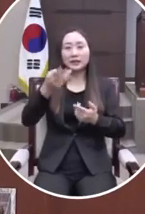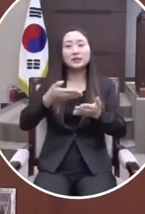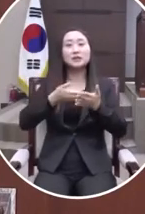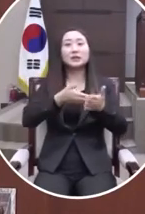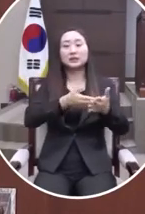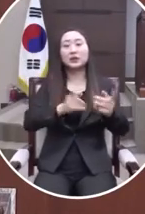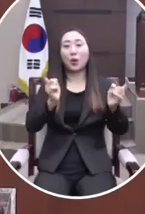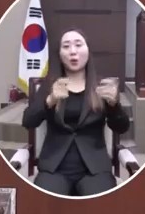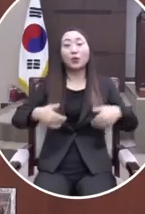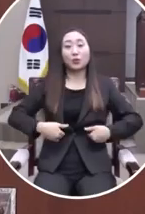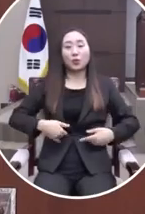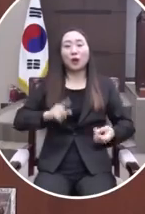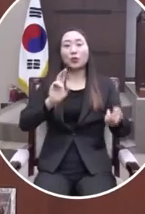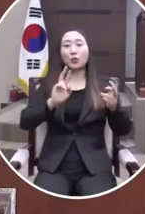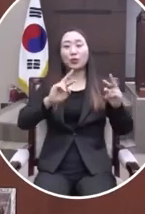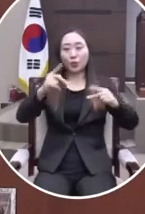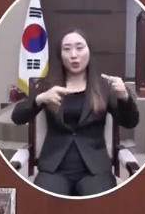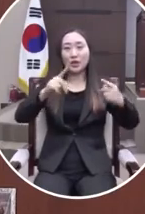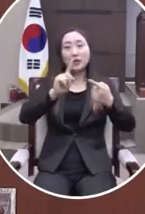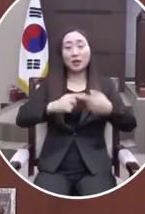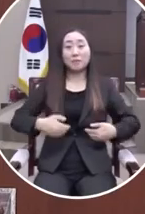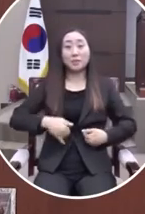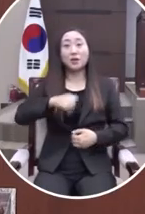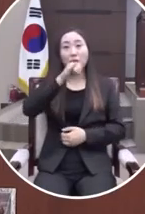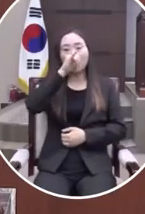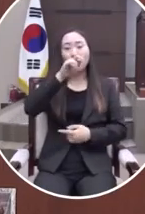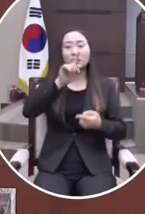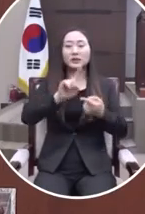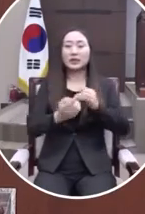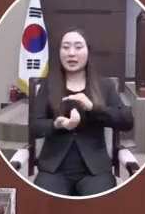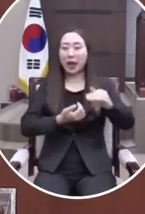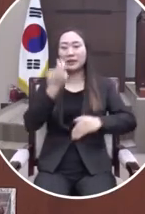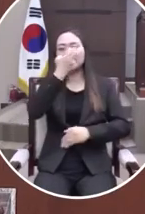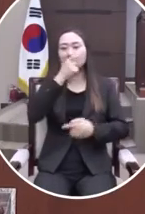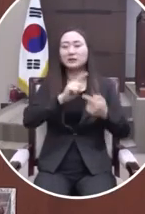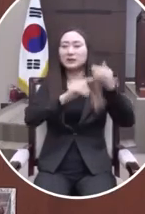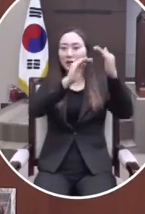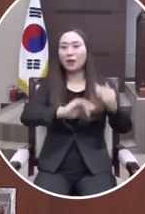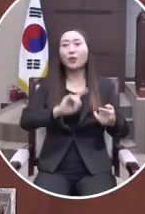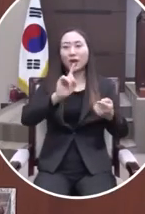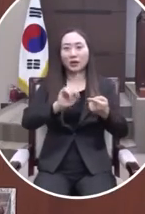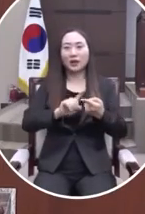거론한다. 이상이 예비심의 과정에서 제출된 의견들입니다.